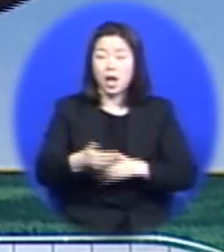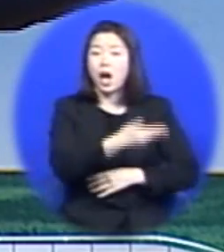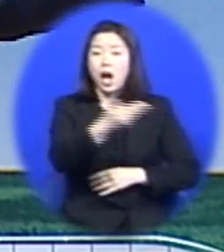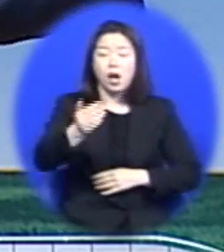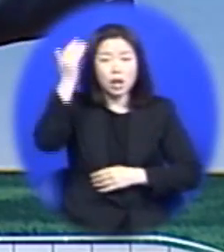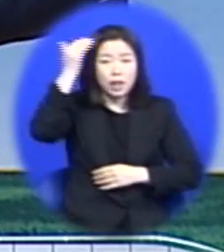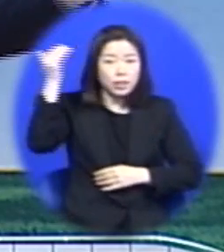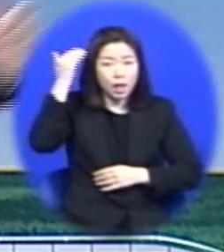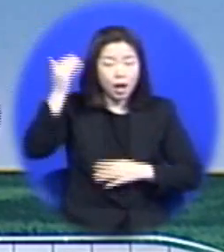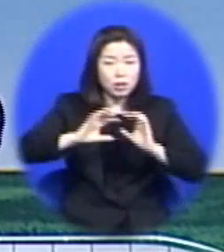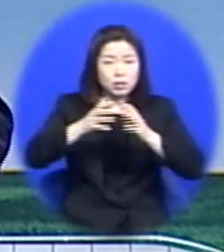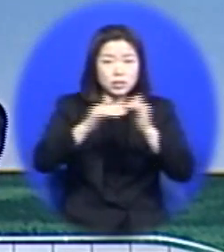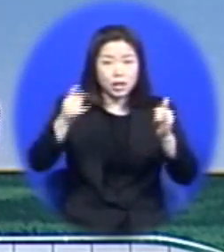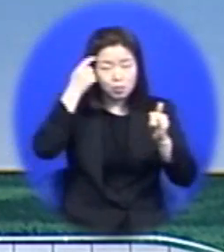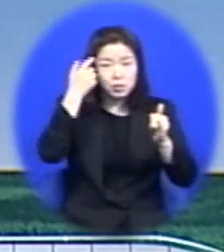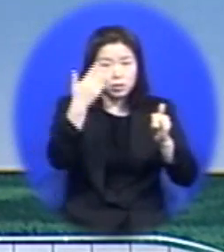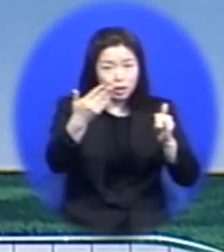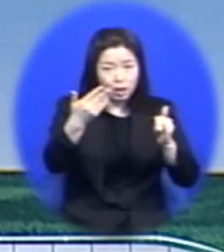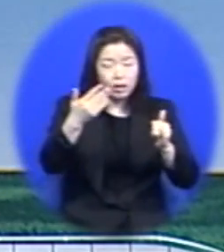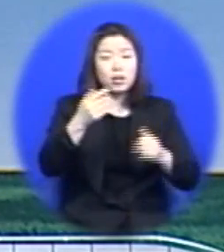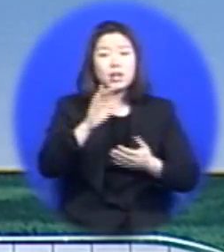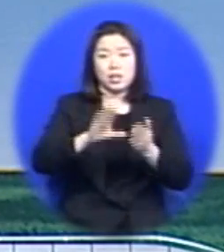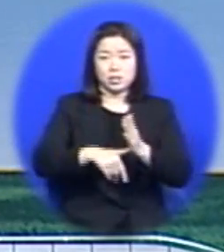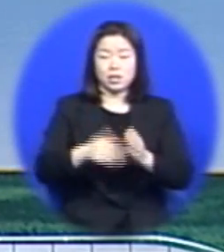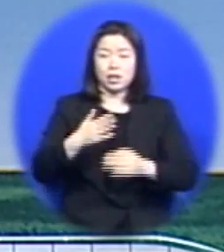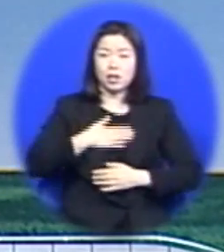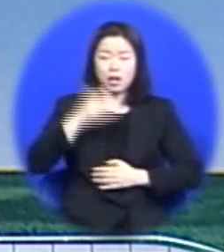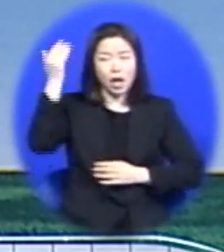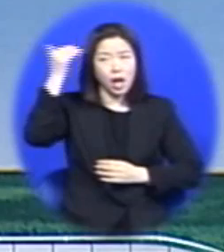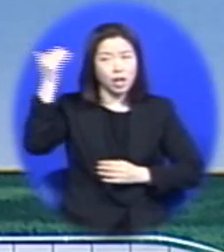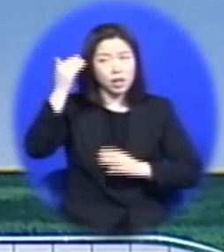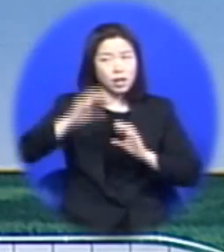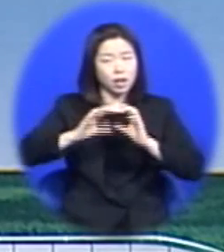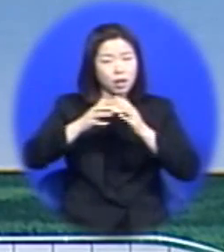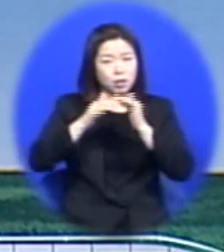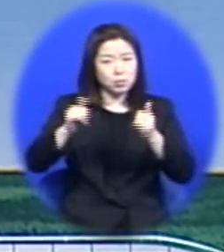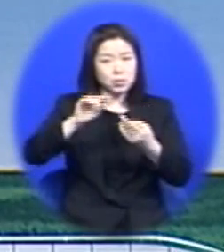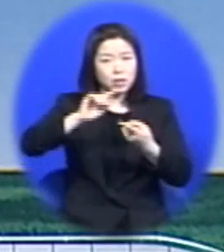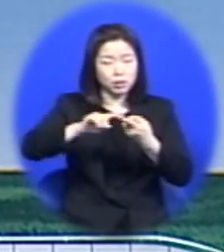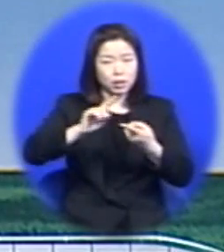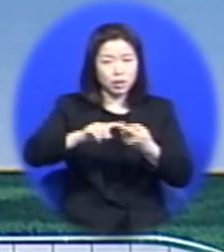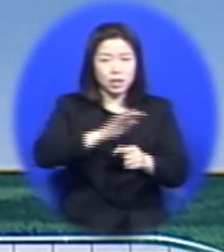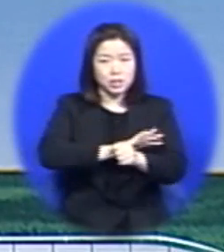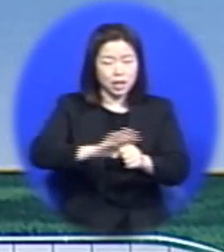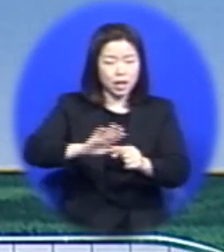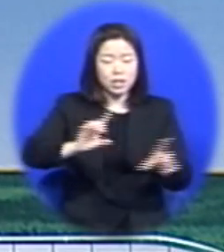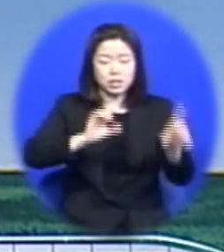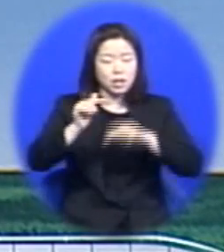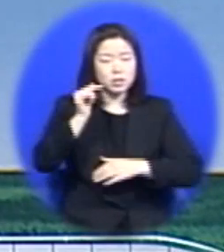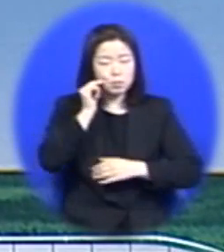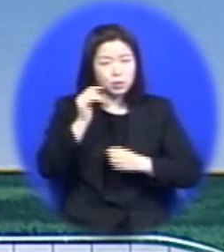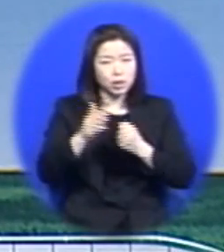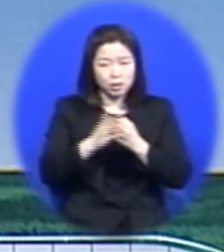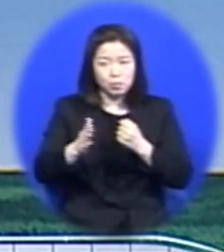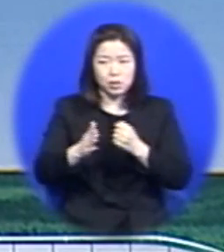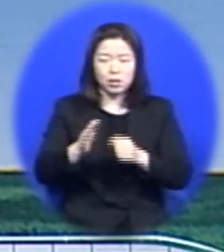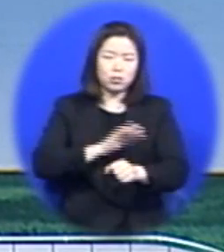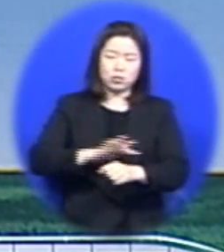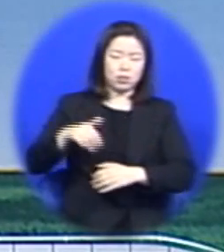대한민국 국민입니까? 이렇게 물었을 때 내가 대한민국 국민답게 제대로 살지 못했다고 해서 잘